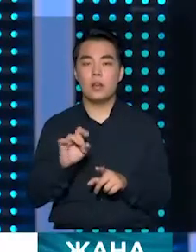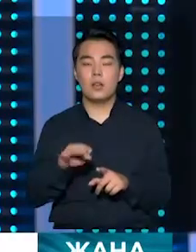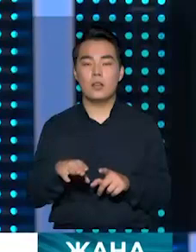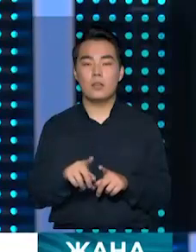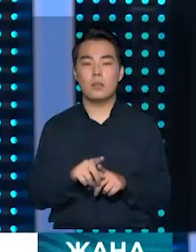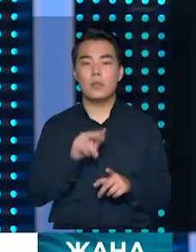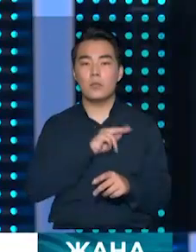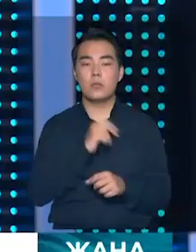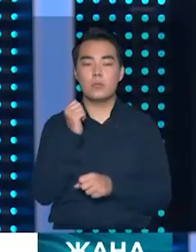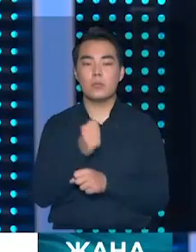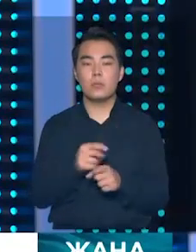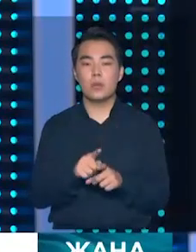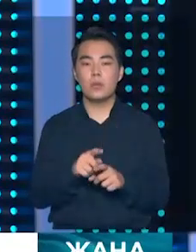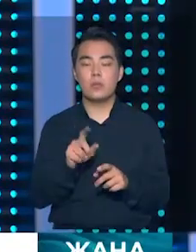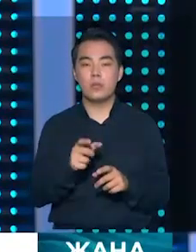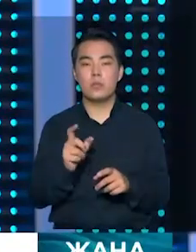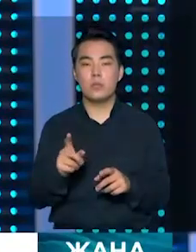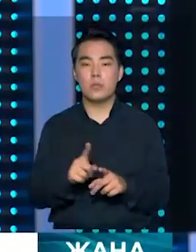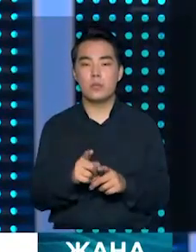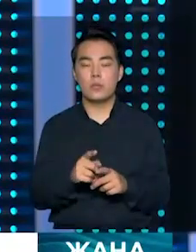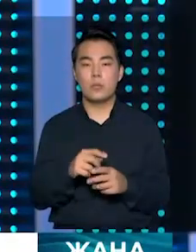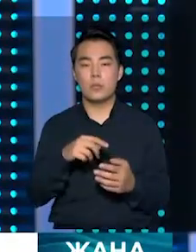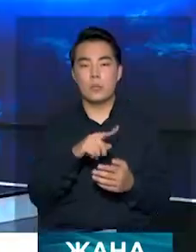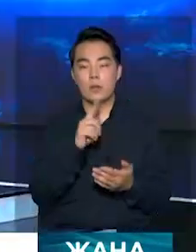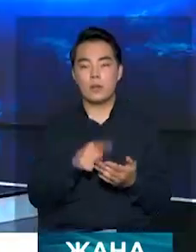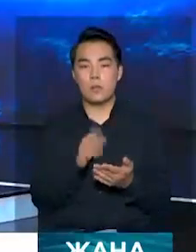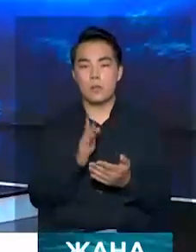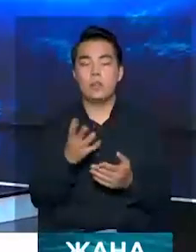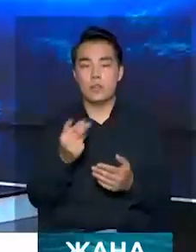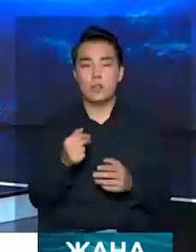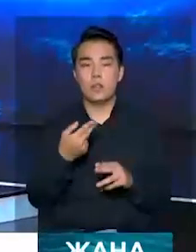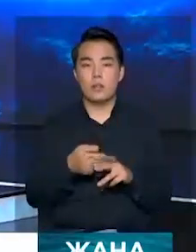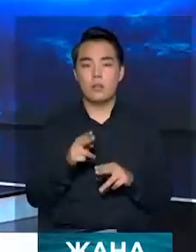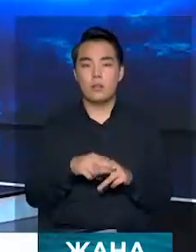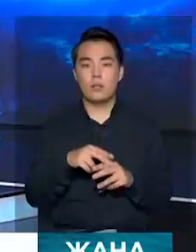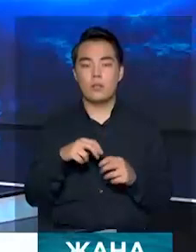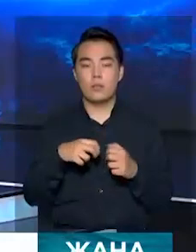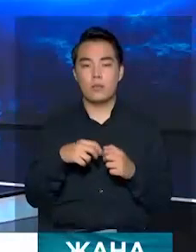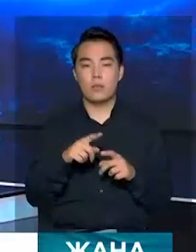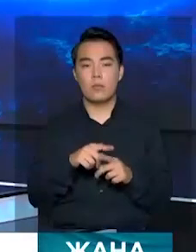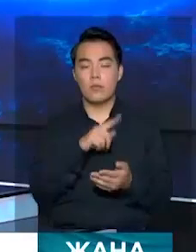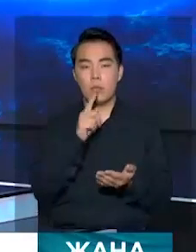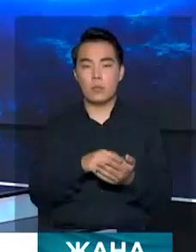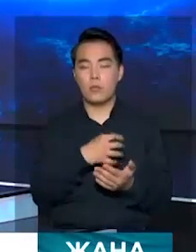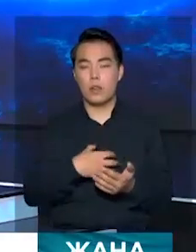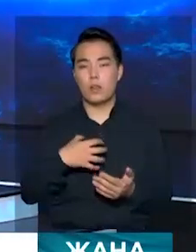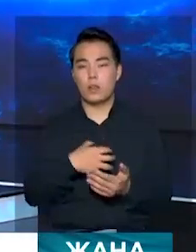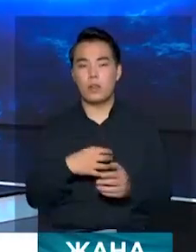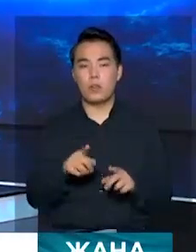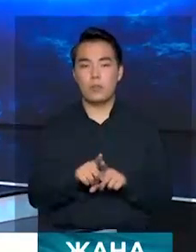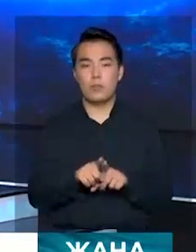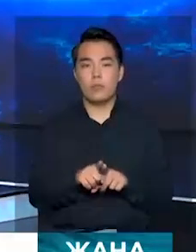кетсеңіз? Кадр мәселесі бұл күрделі мәселе. Бізде қазір кадр